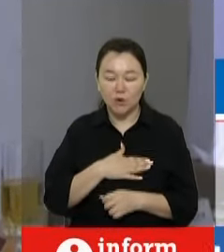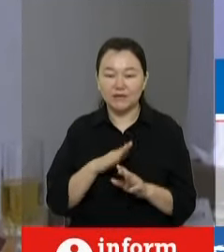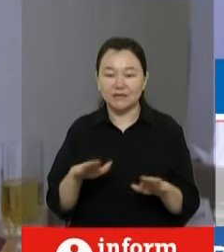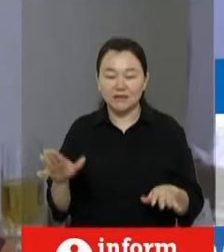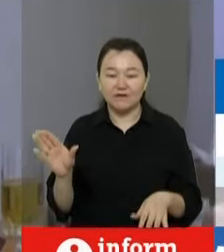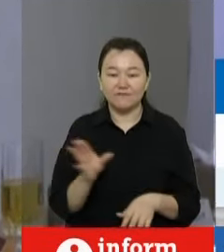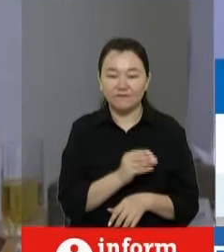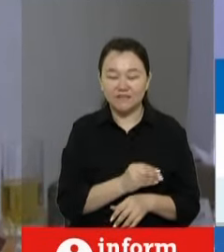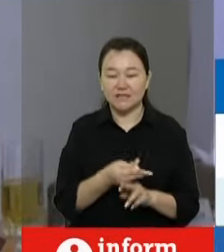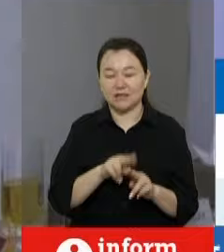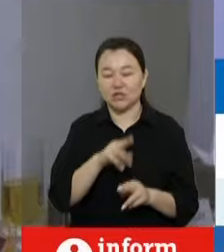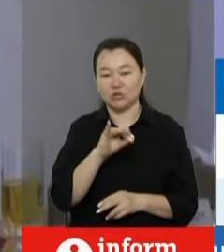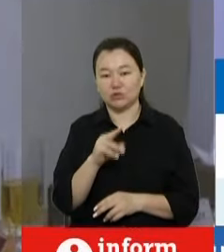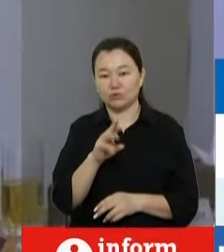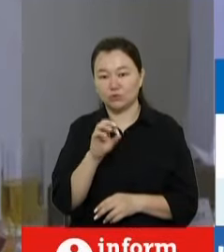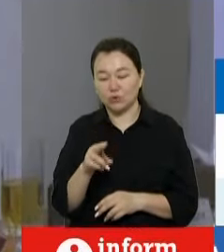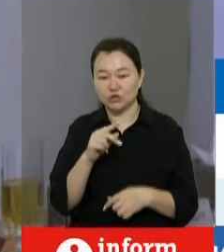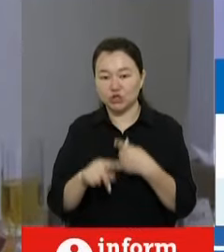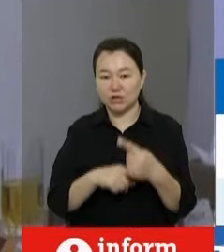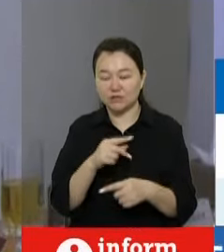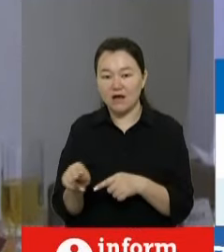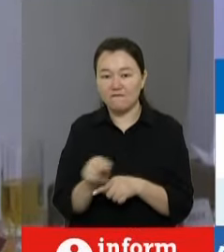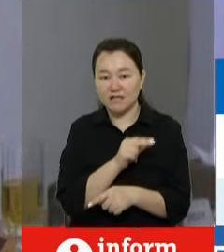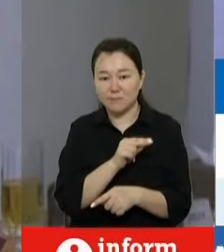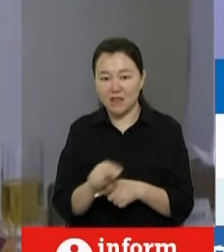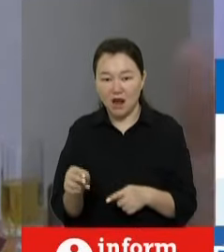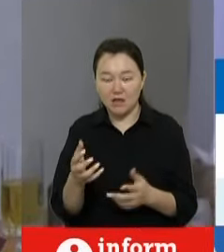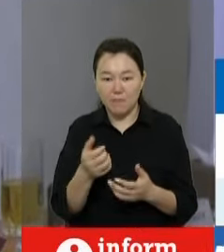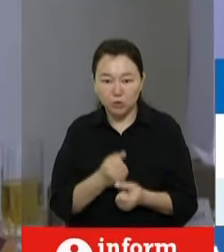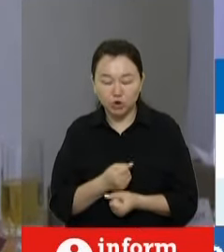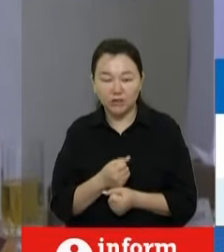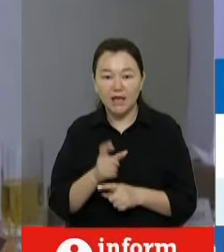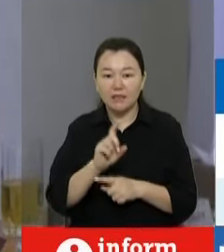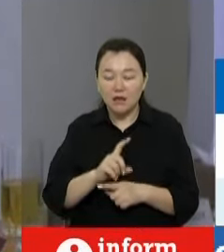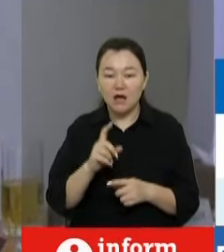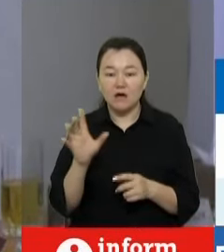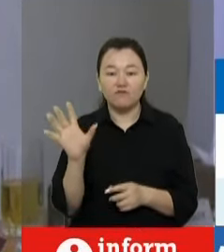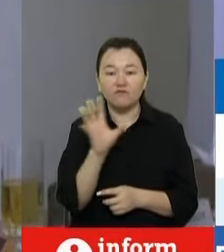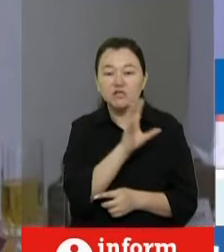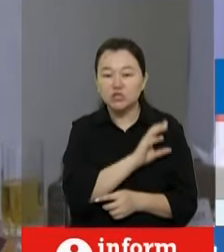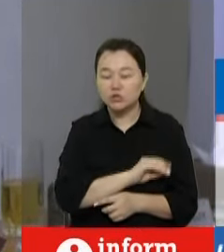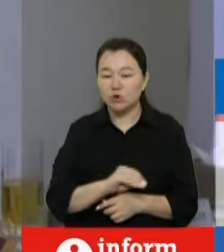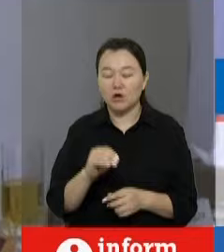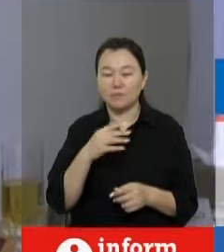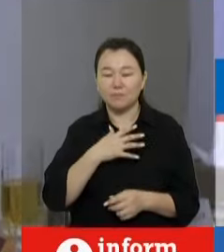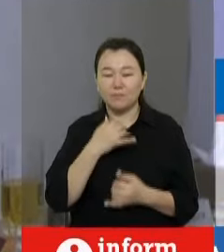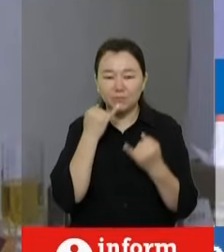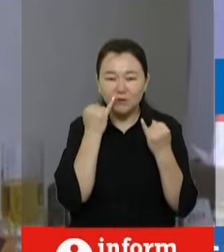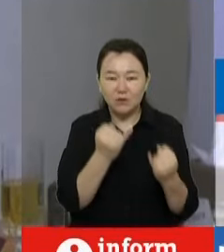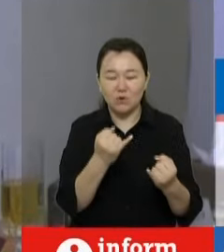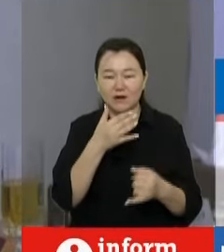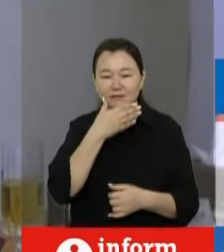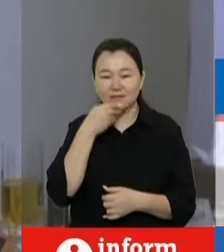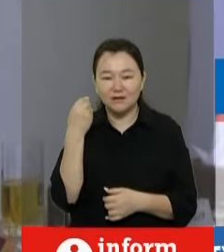барлығы осы TikTok арқылы тәрбиеленіп жатыр. Сондықтан осы дүниедегі барлық нашар,